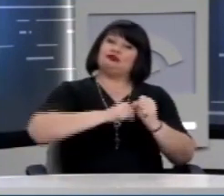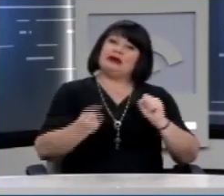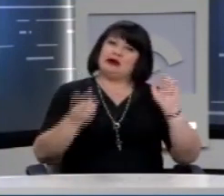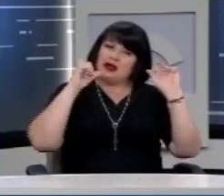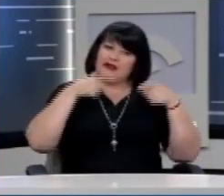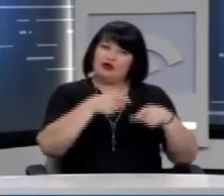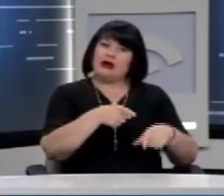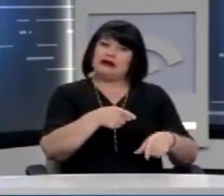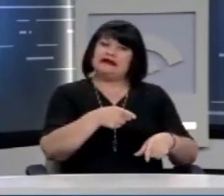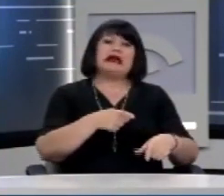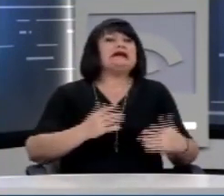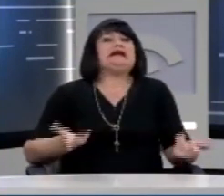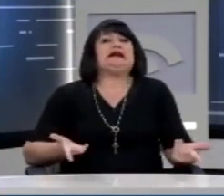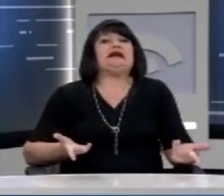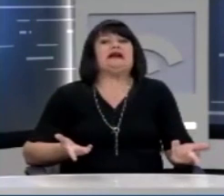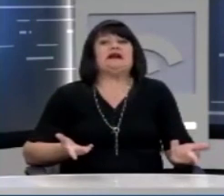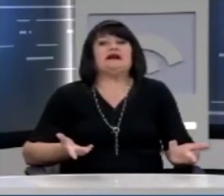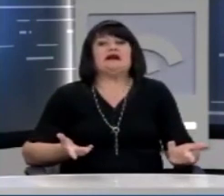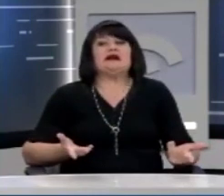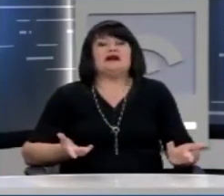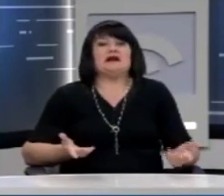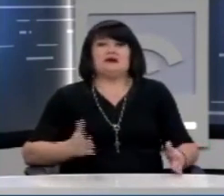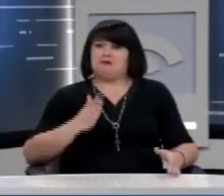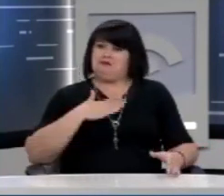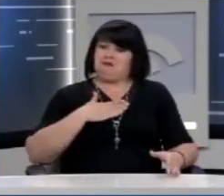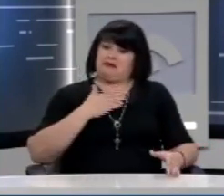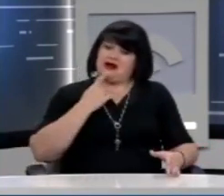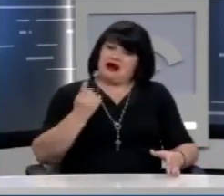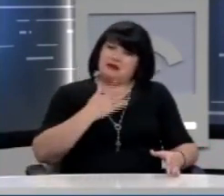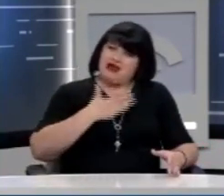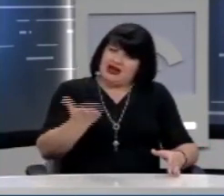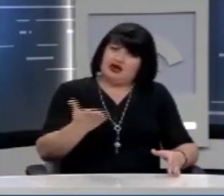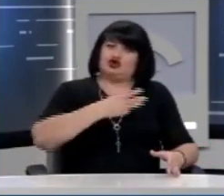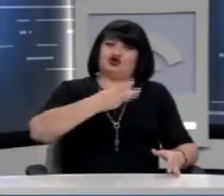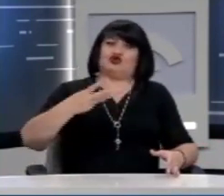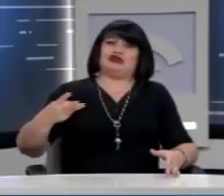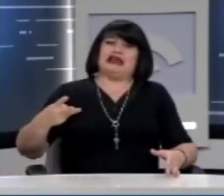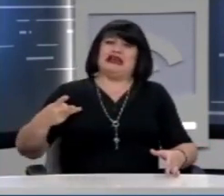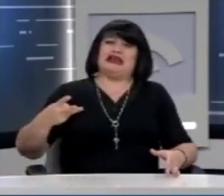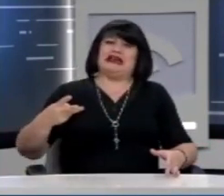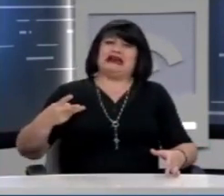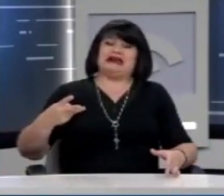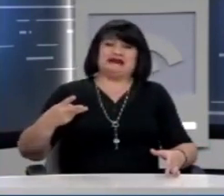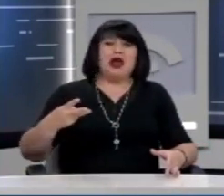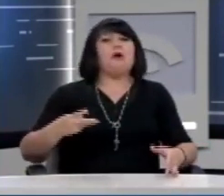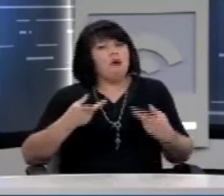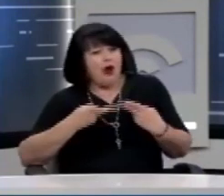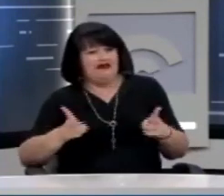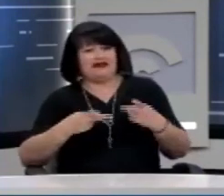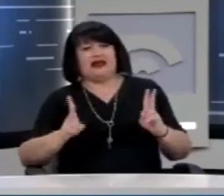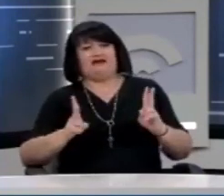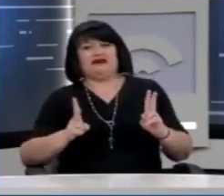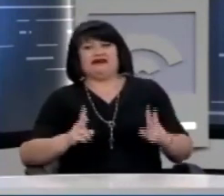Νέας Δημοκρατίας δεν μπορεί παρά να ευχαριστήσει και την προηγούμενη κυβέρνηση του ΣΥΡΙΖΑ που έκανε τη μισή δουλειά.